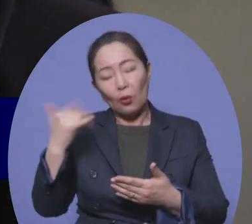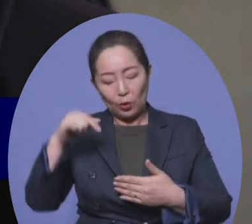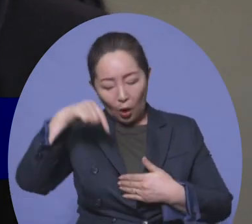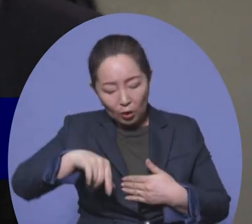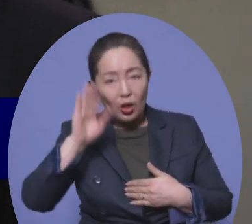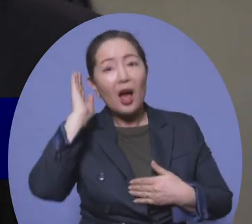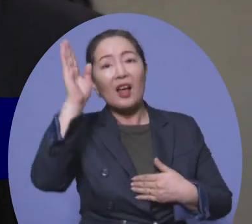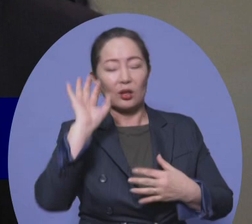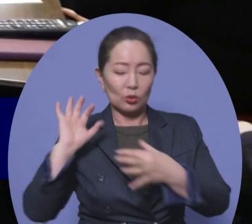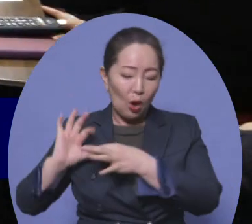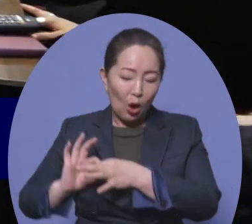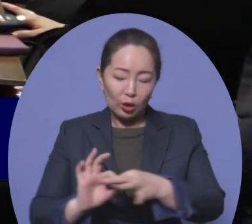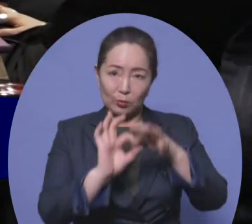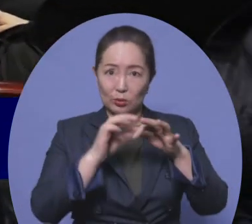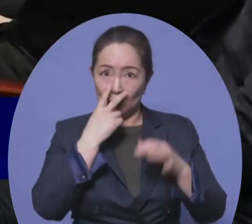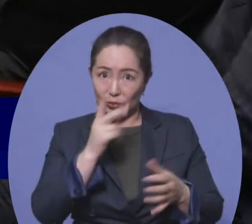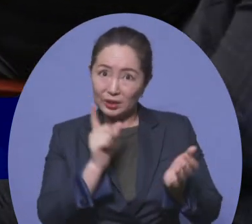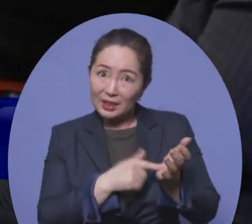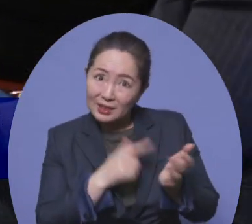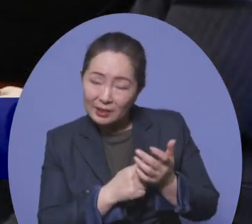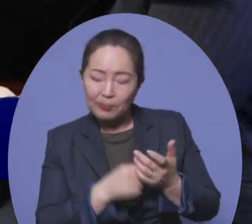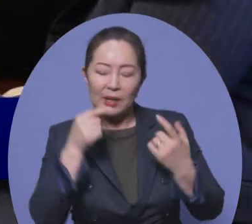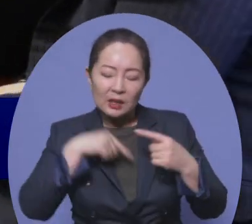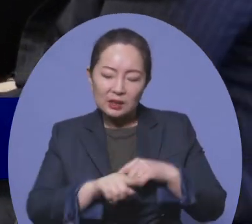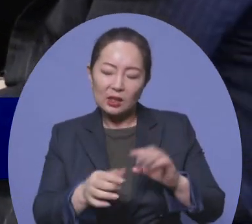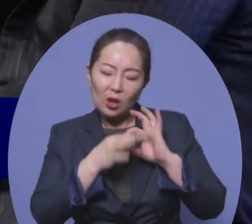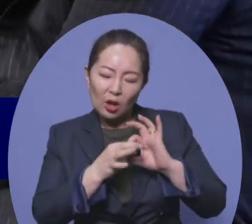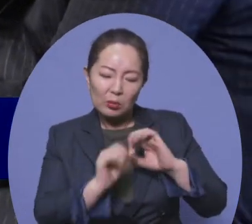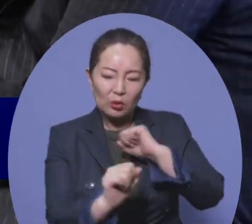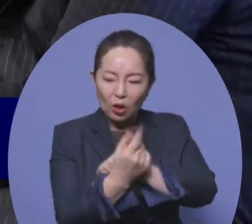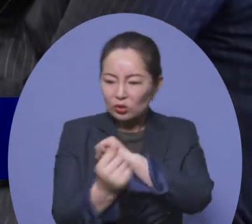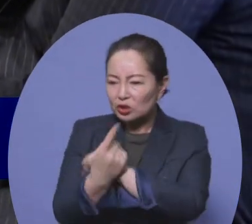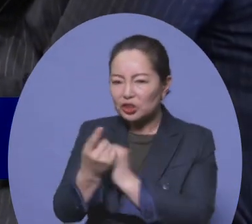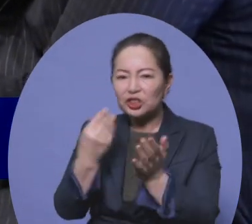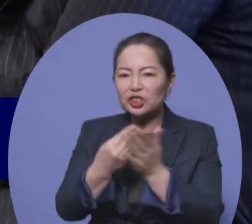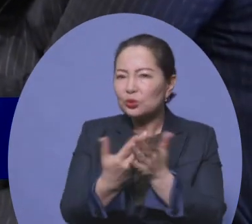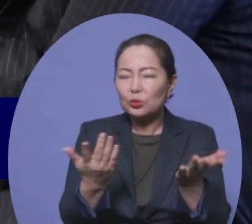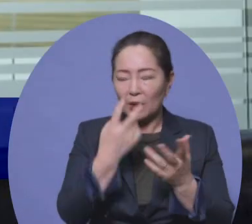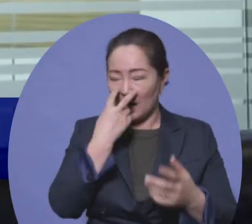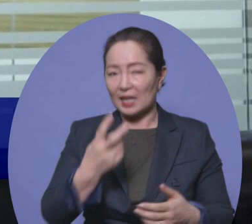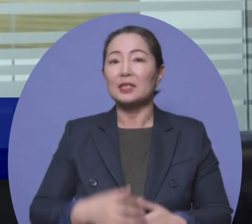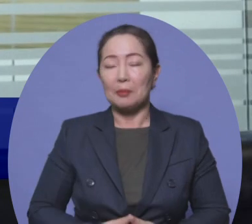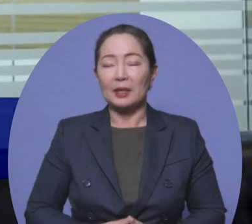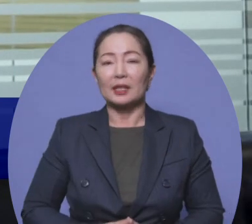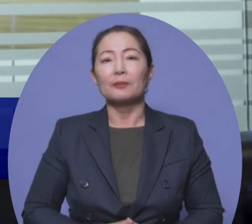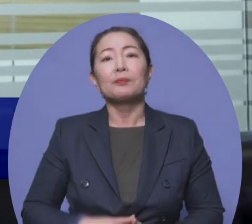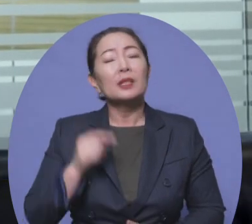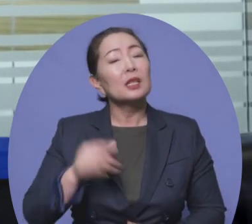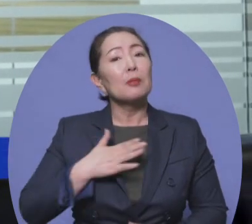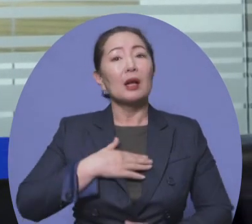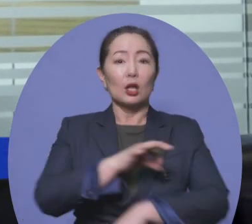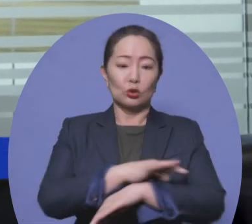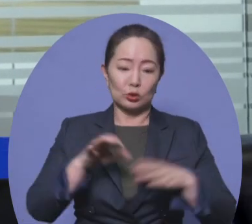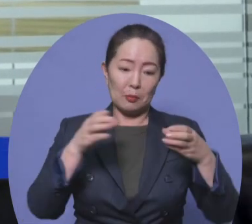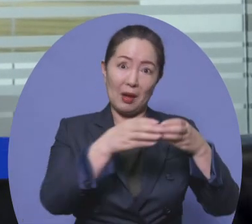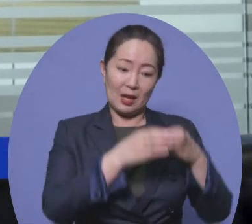одоо ирээдүйн өгсөн онцгийн хэлхээс давж үзэх за тэдгэрээс шалтгаалах онцлог шинж чанарыг харгалзан үзсэн байна. Манай